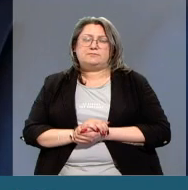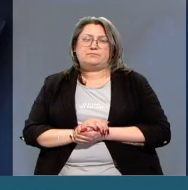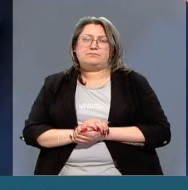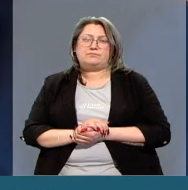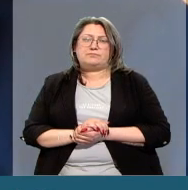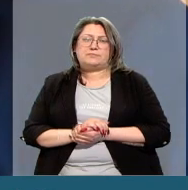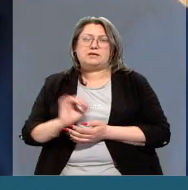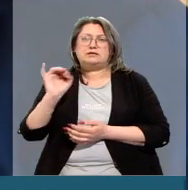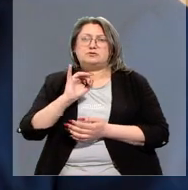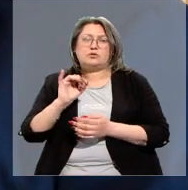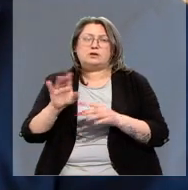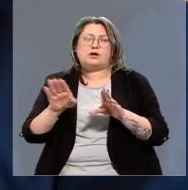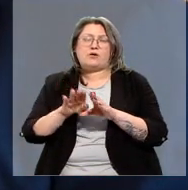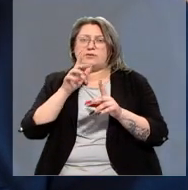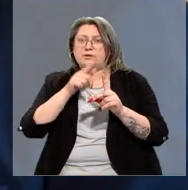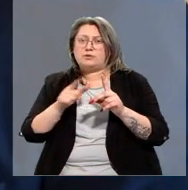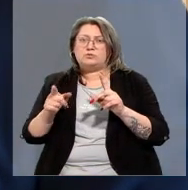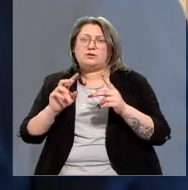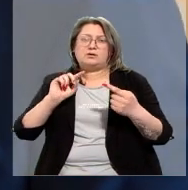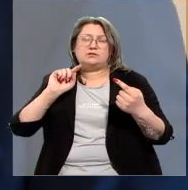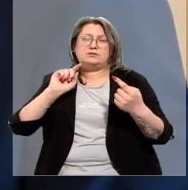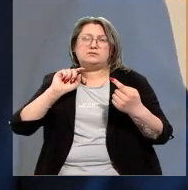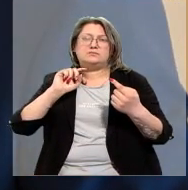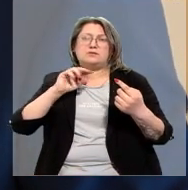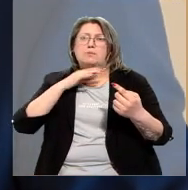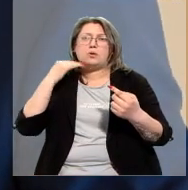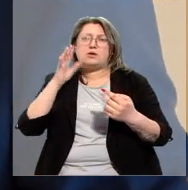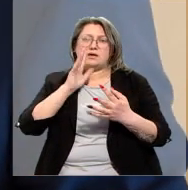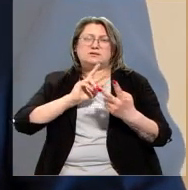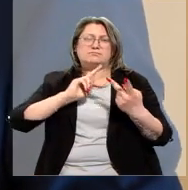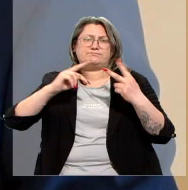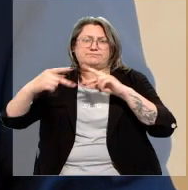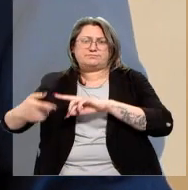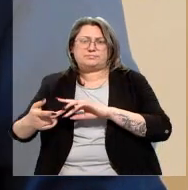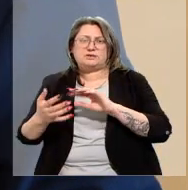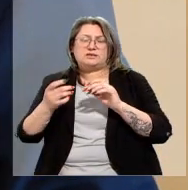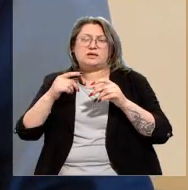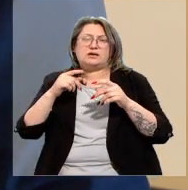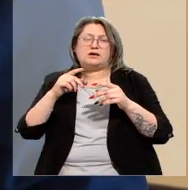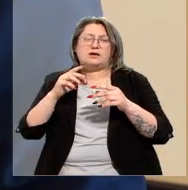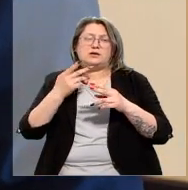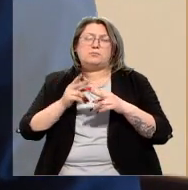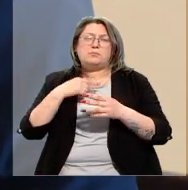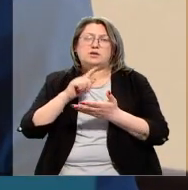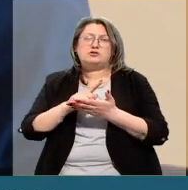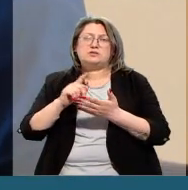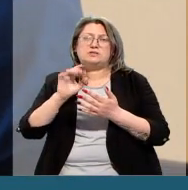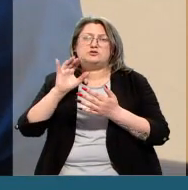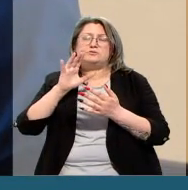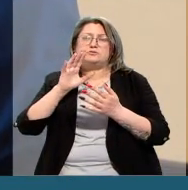көптеген жылдар бойы бұрмаланып келді. Бүгінгі таңда осы оқиғалар туралы ұрпақ жадында қалдыру